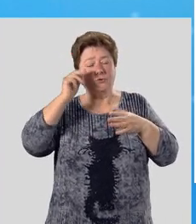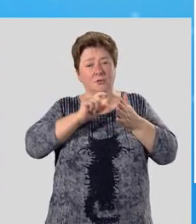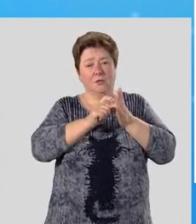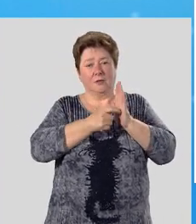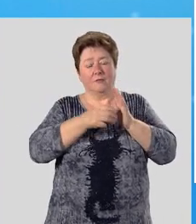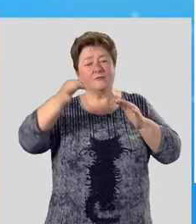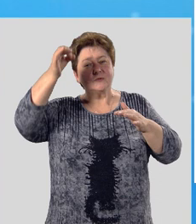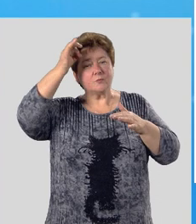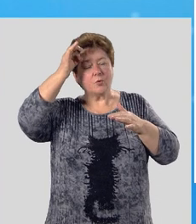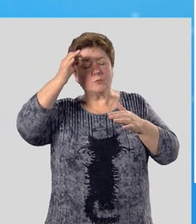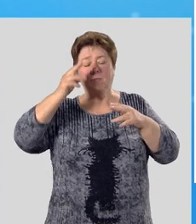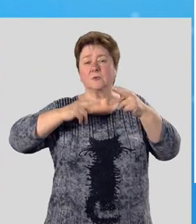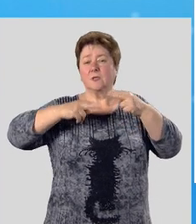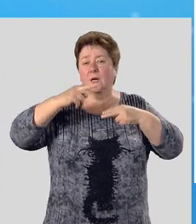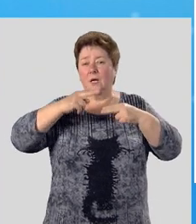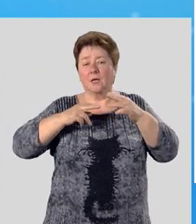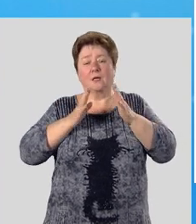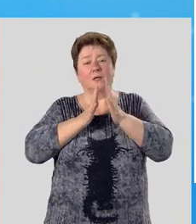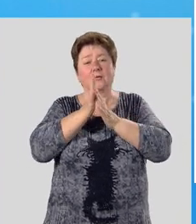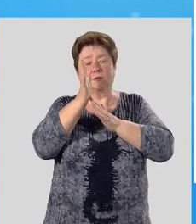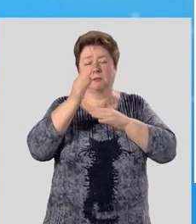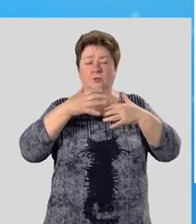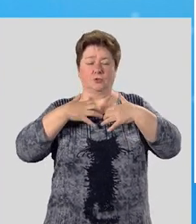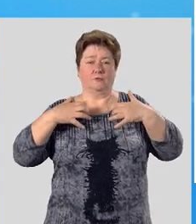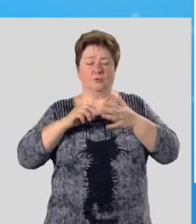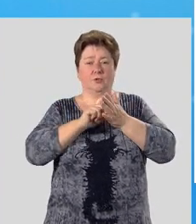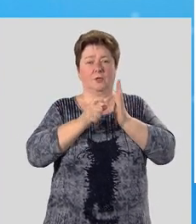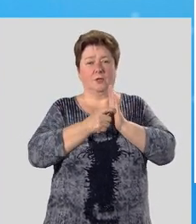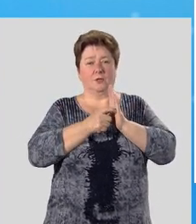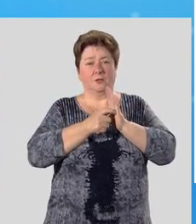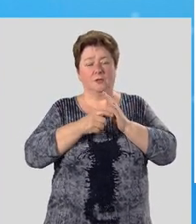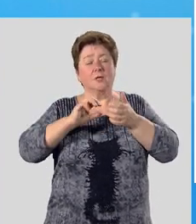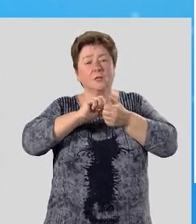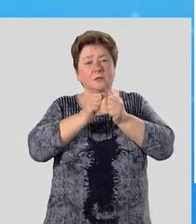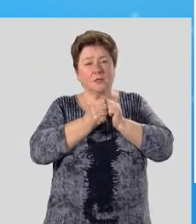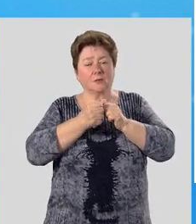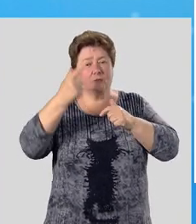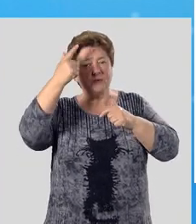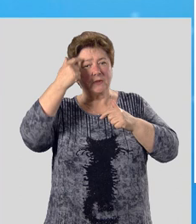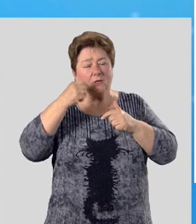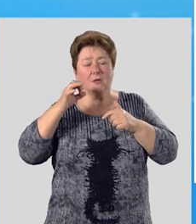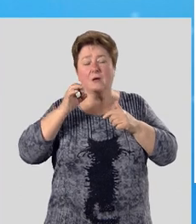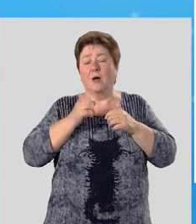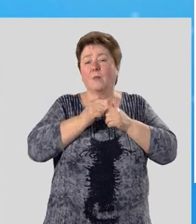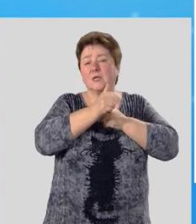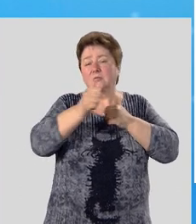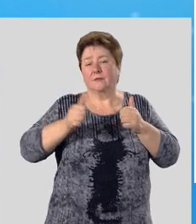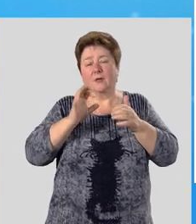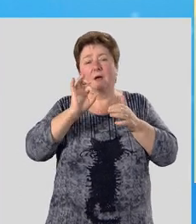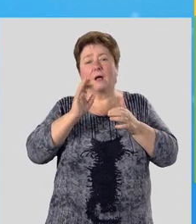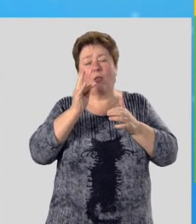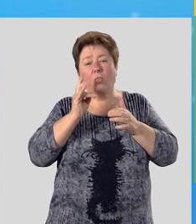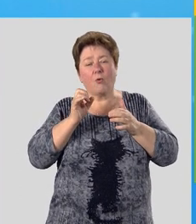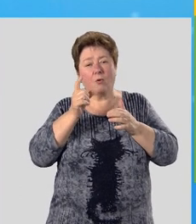клетки. Вспомним строение растительной и животных клеток. Закрепим знания об основных